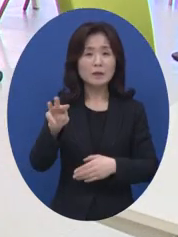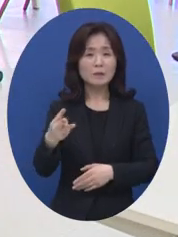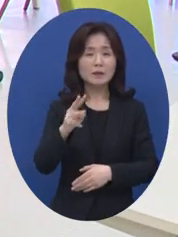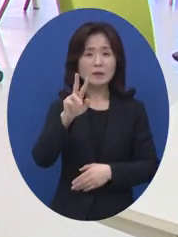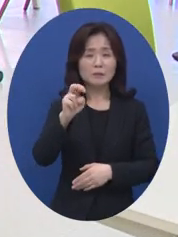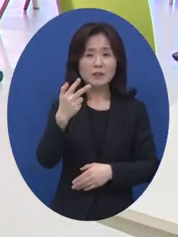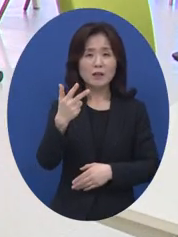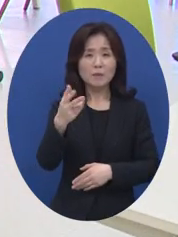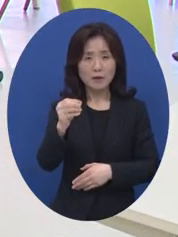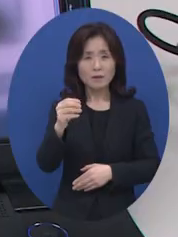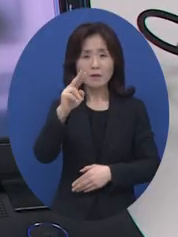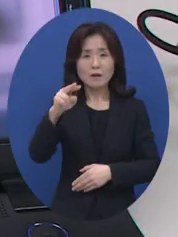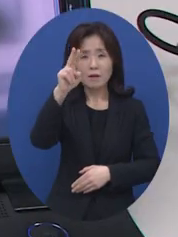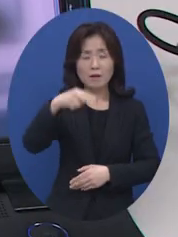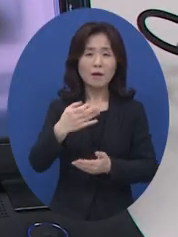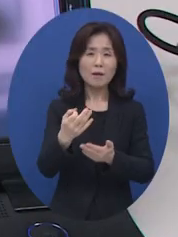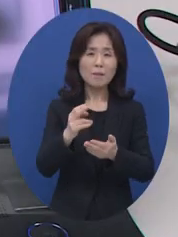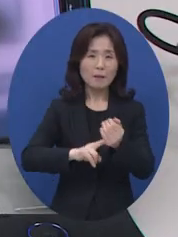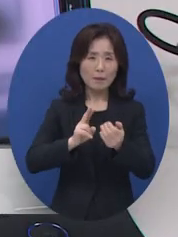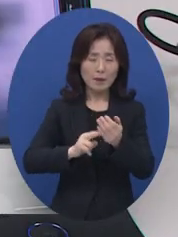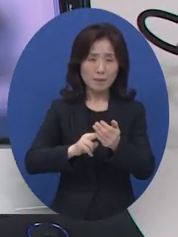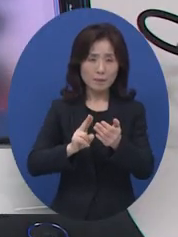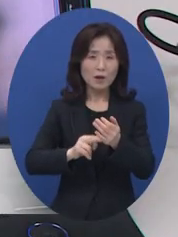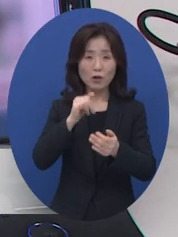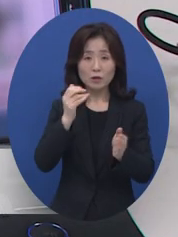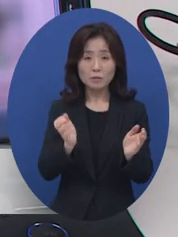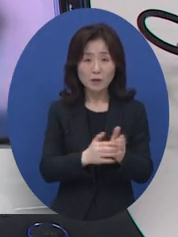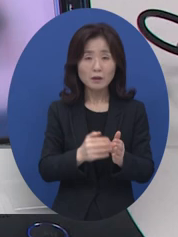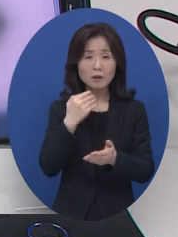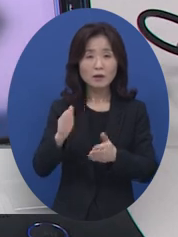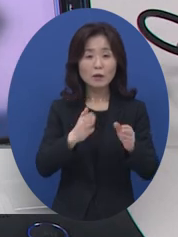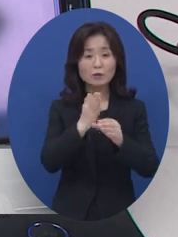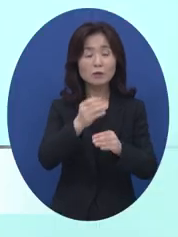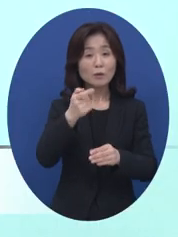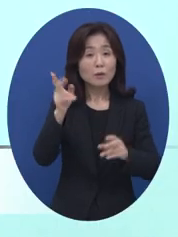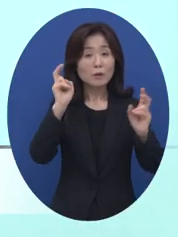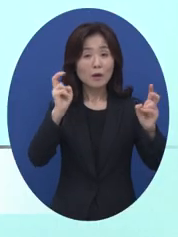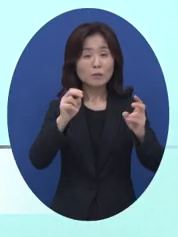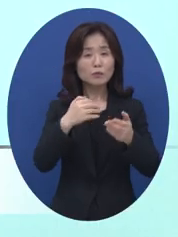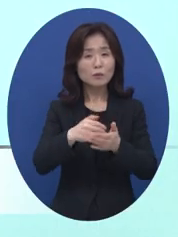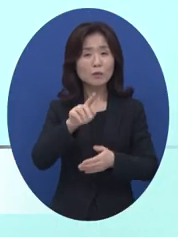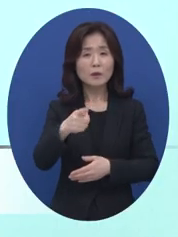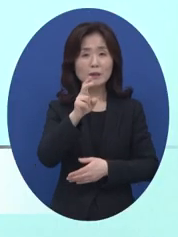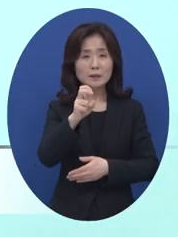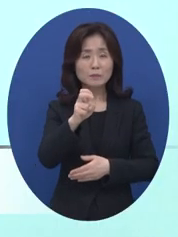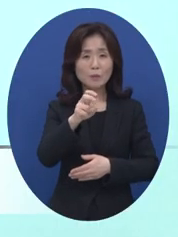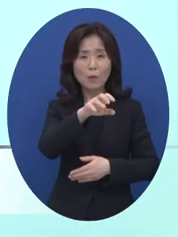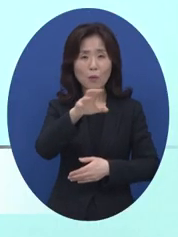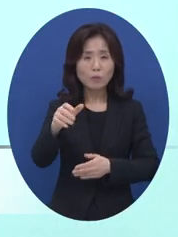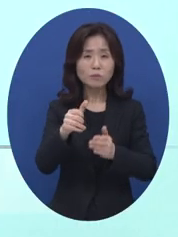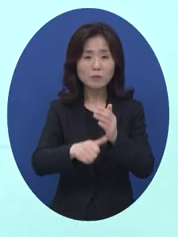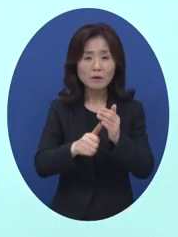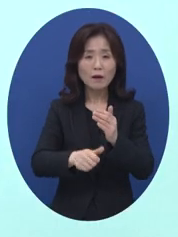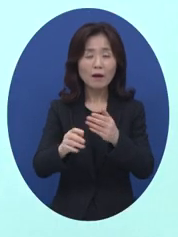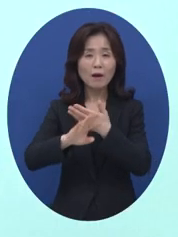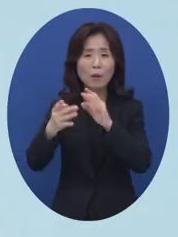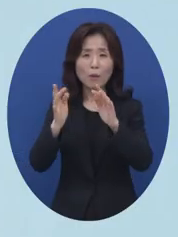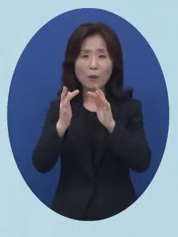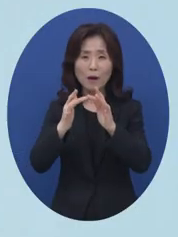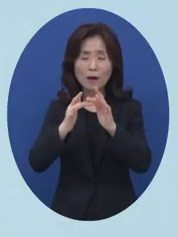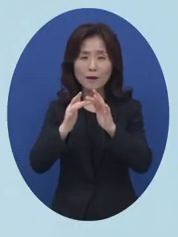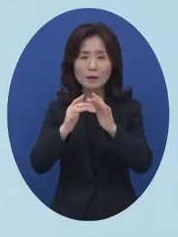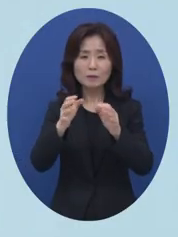매출을 달성했습니다 경기도 4 중소기업 129 세 작품을 해외 유명 온라인 플랫폼의 입점 시키는가 하면